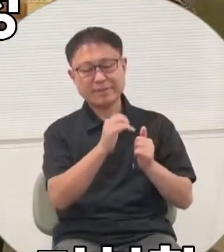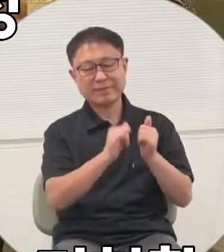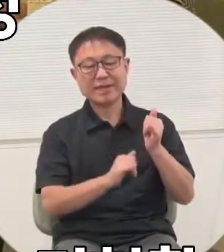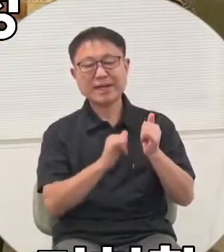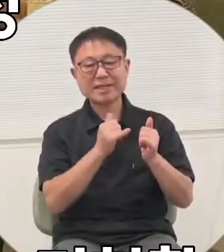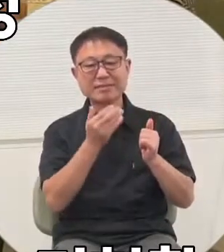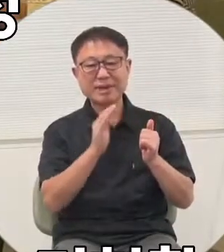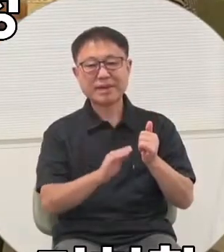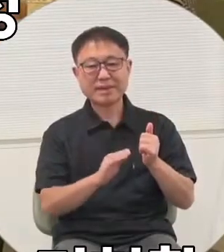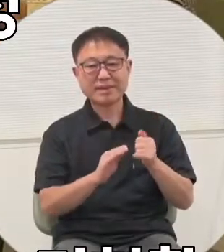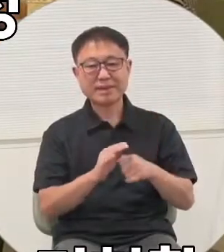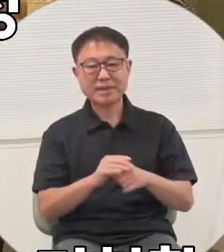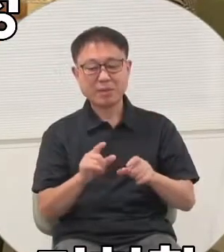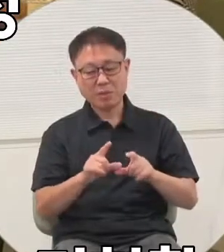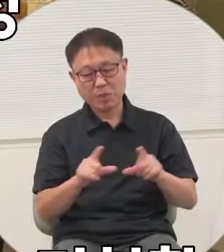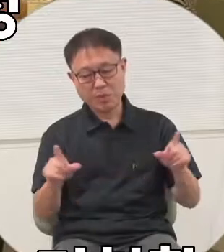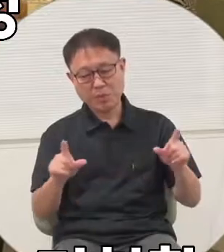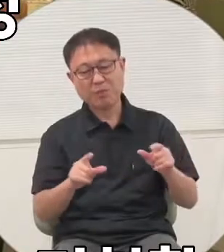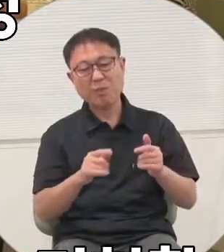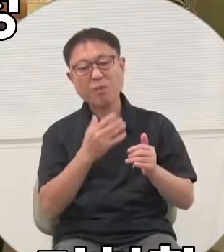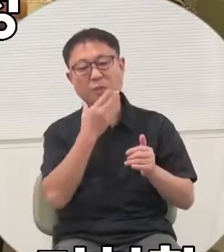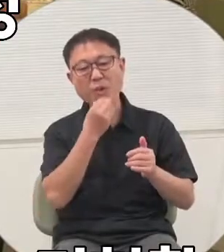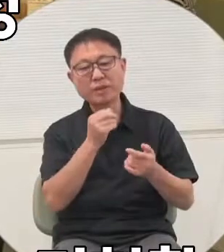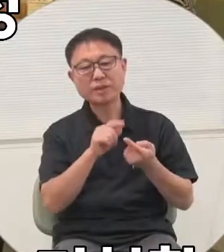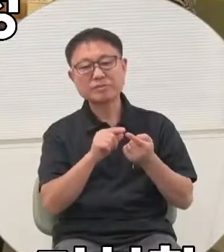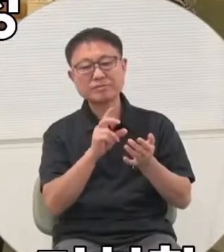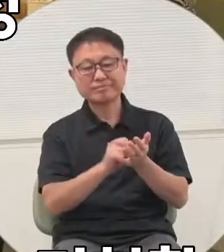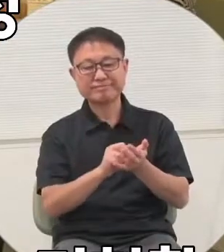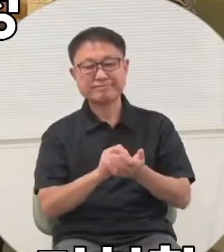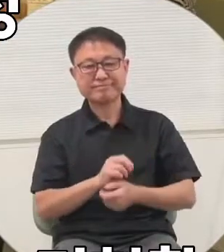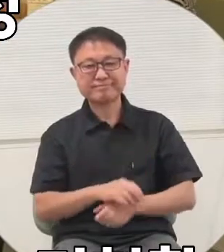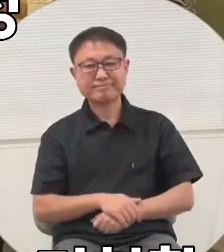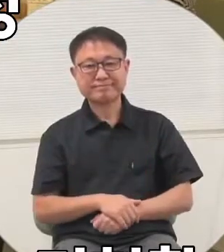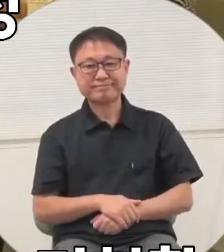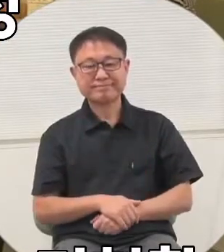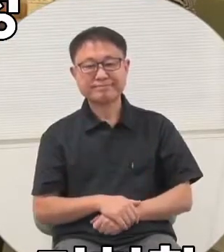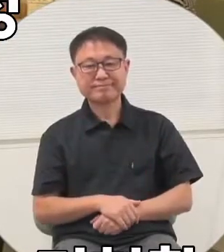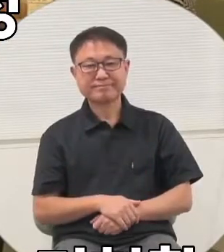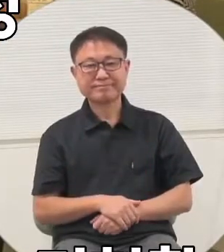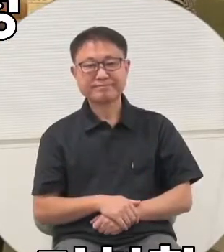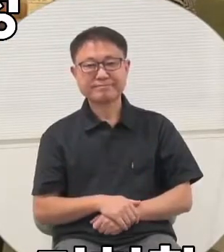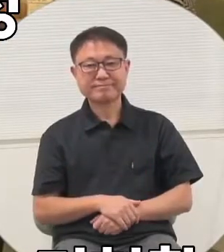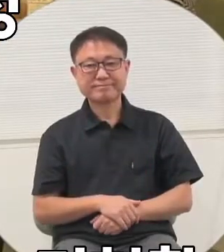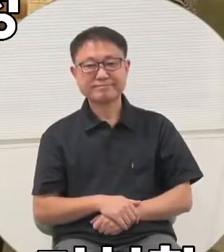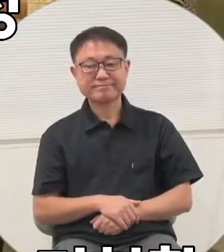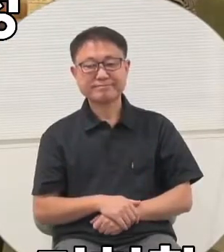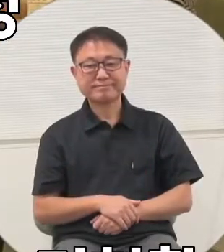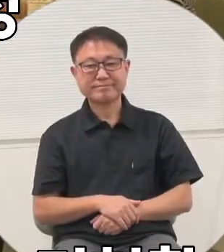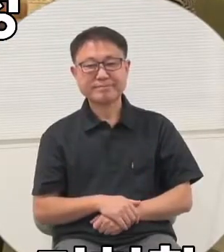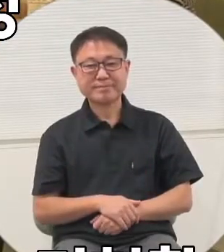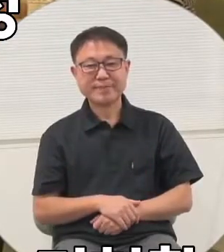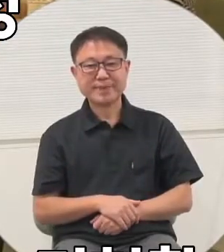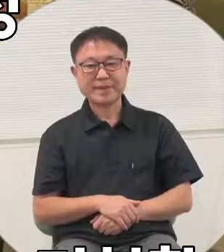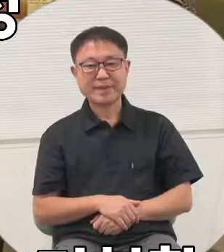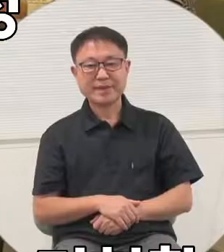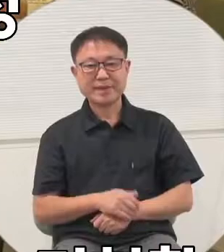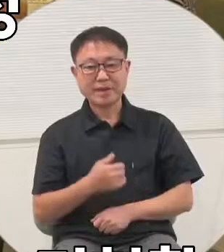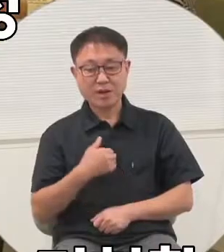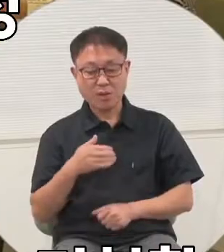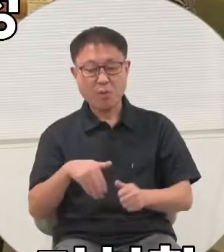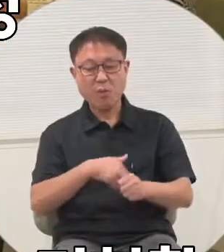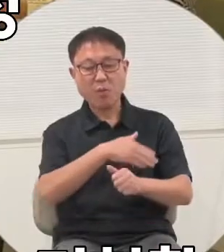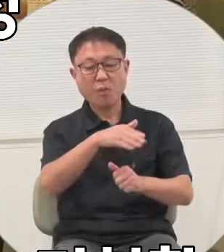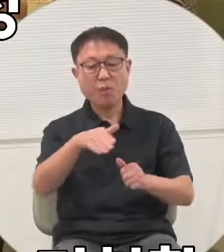그랬지만 보편복지에 대한 거 그리고 여러 가지 그래서 계속 했던 뭐 저희가